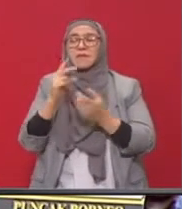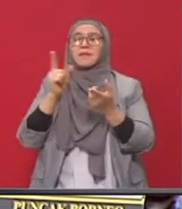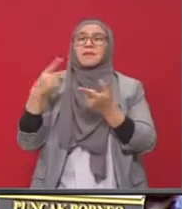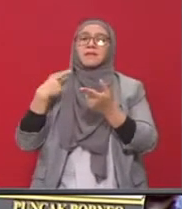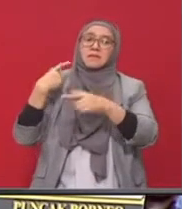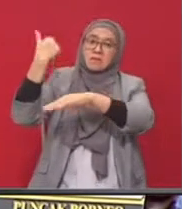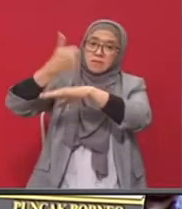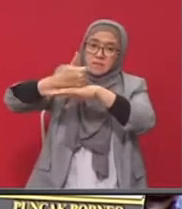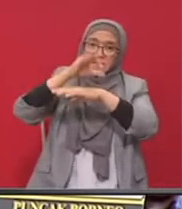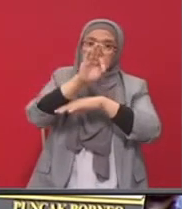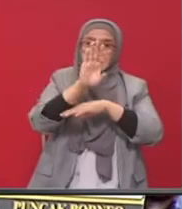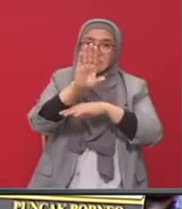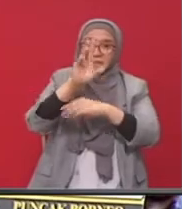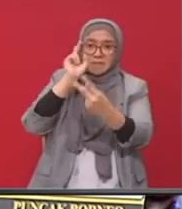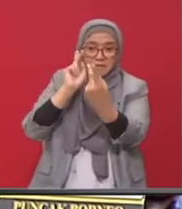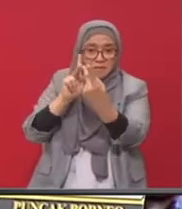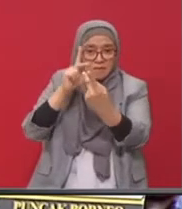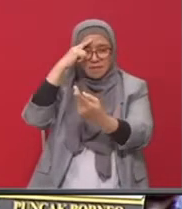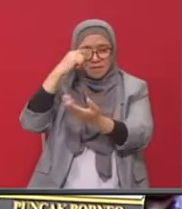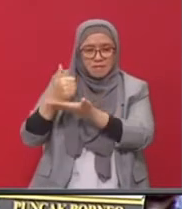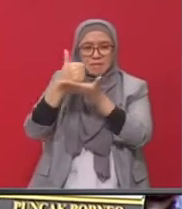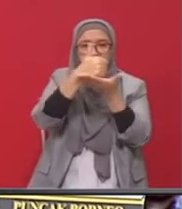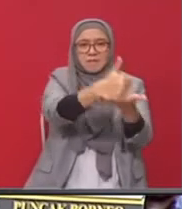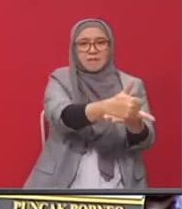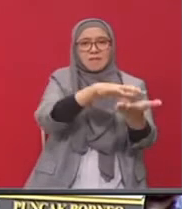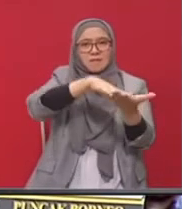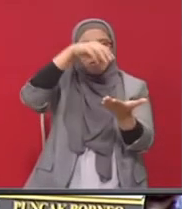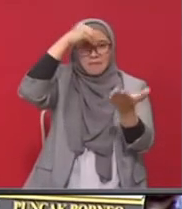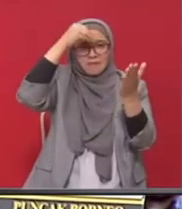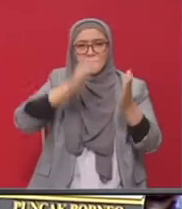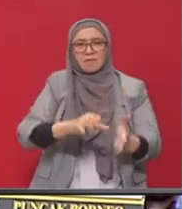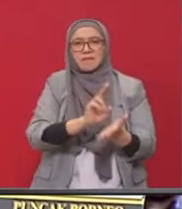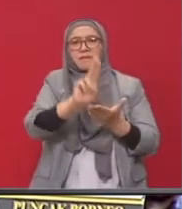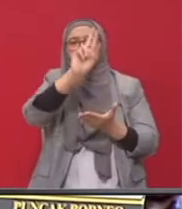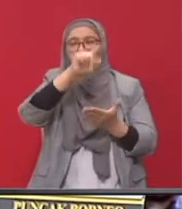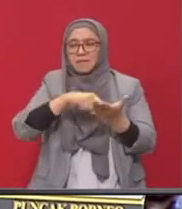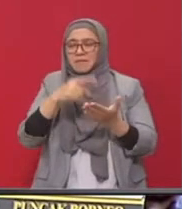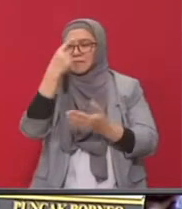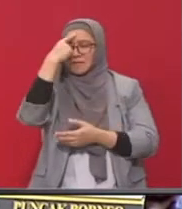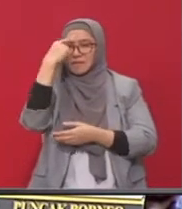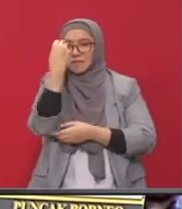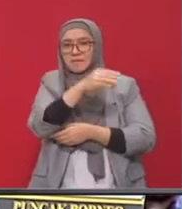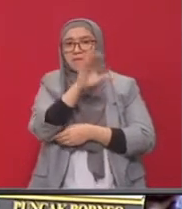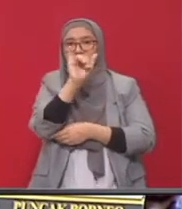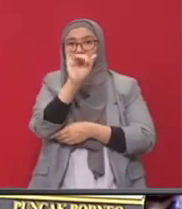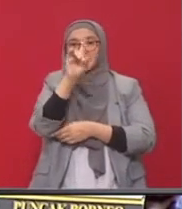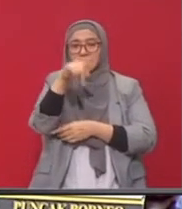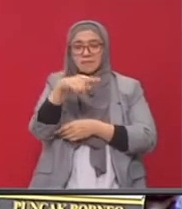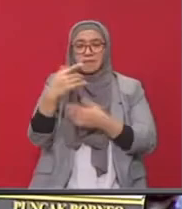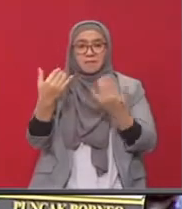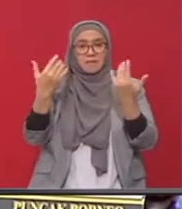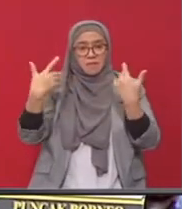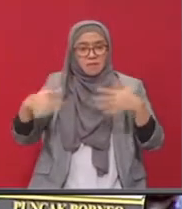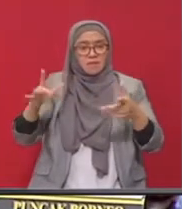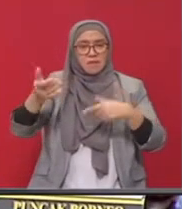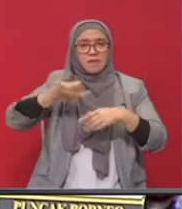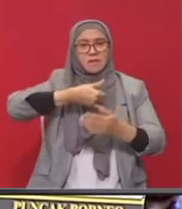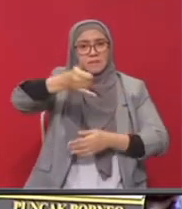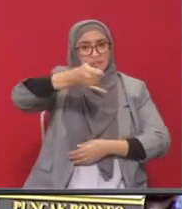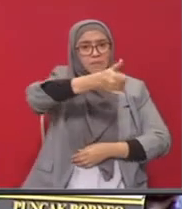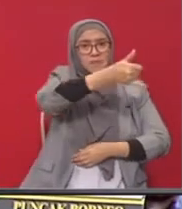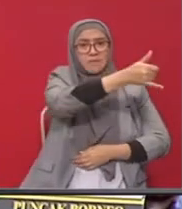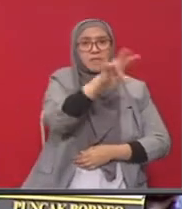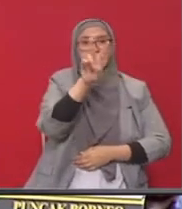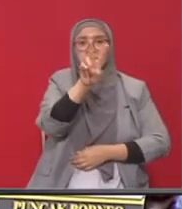batu ngekek dan untuk tambahannya maktul eh itu udah masuk ke paya ke-20 minus di tempat